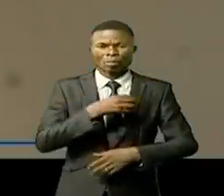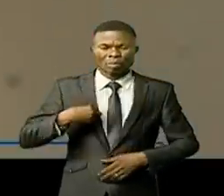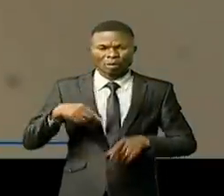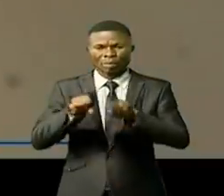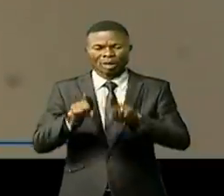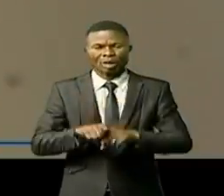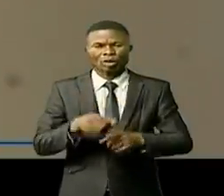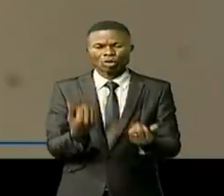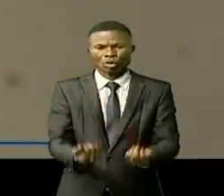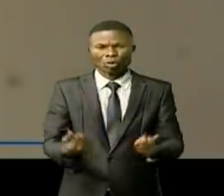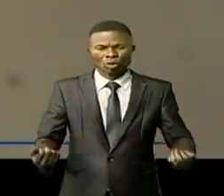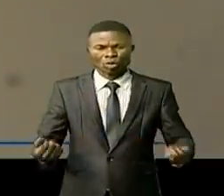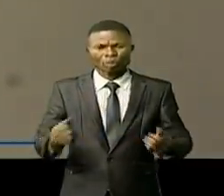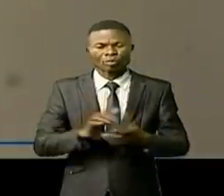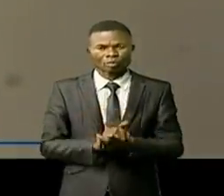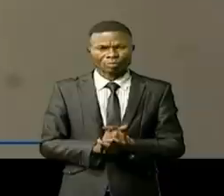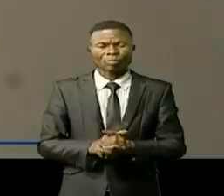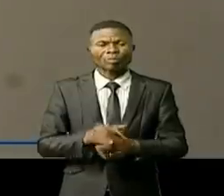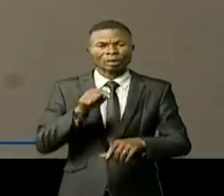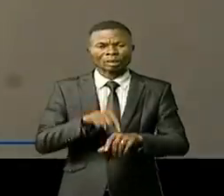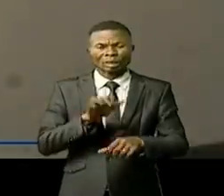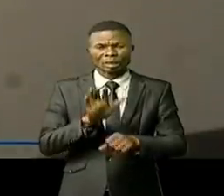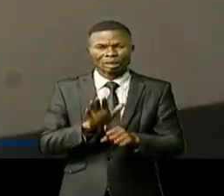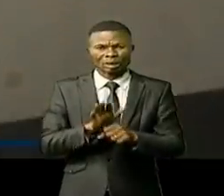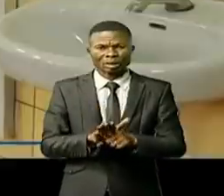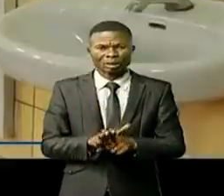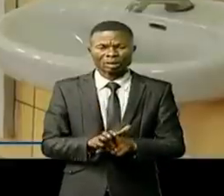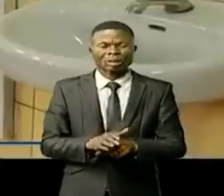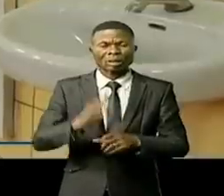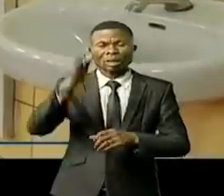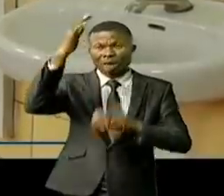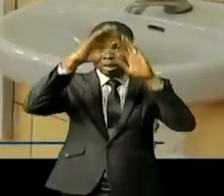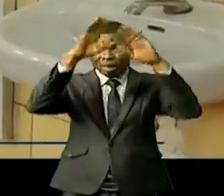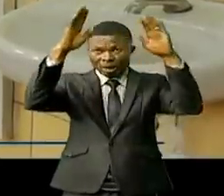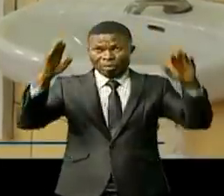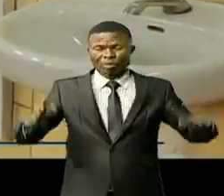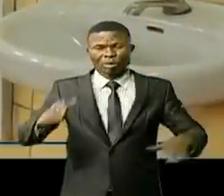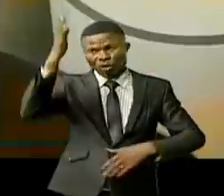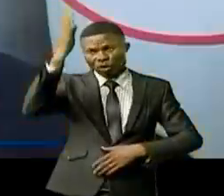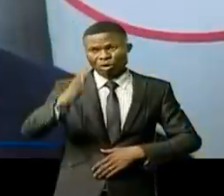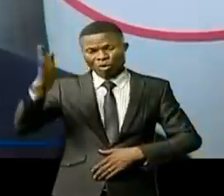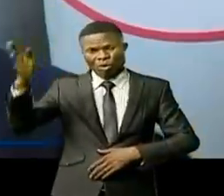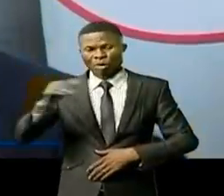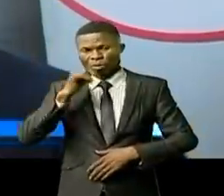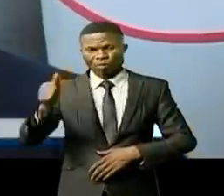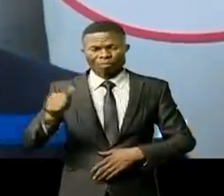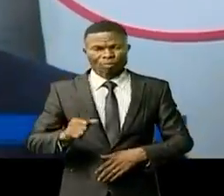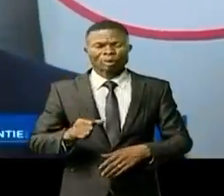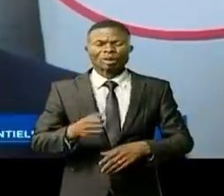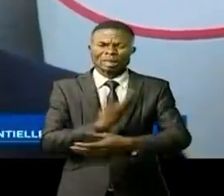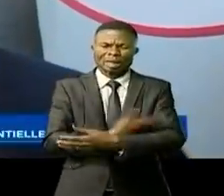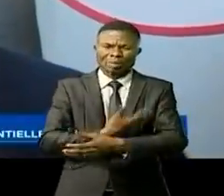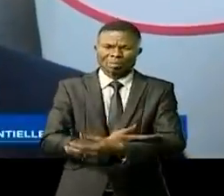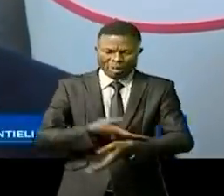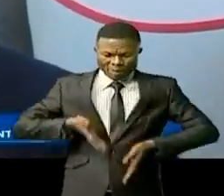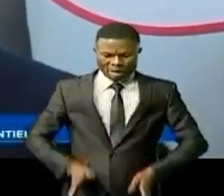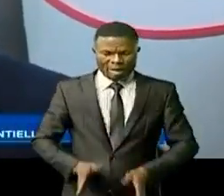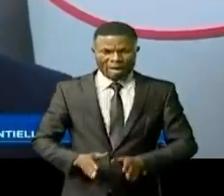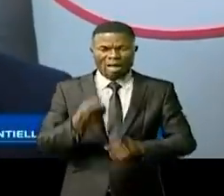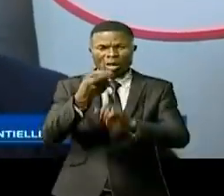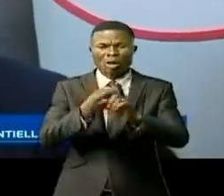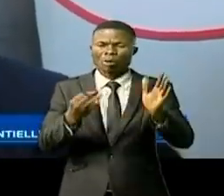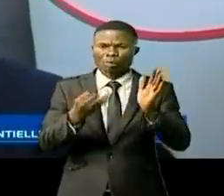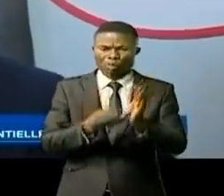voir que l'eau ne tombe plus à l'intérieur, il n'y a plus de moisissures, qu'aujourd'hui les couveuses et les salles pour prendre en charge les nouveau-nés sont